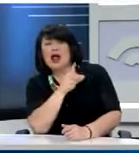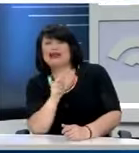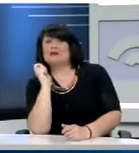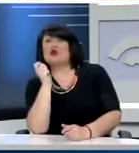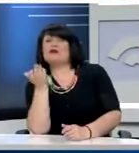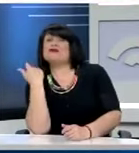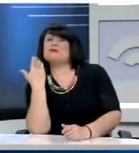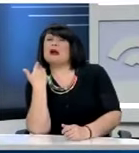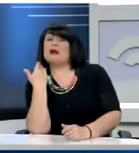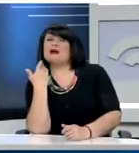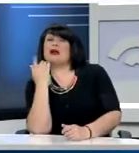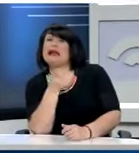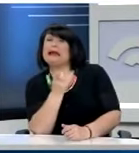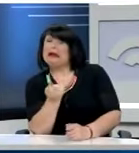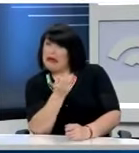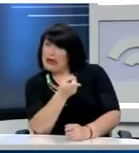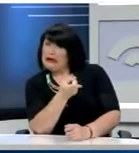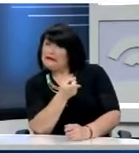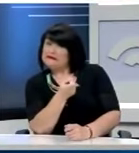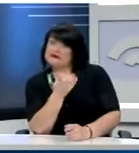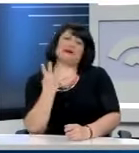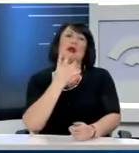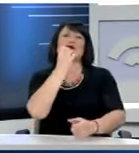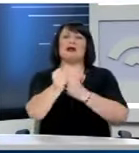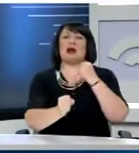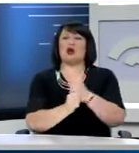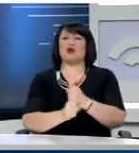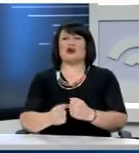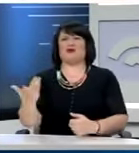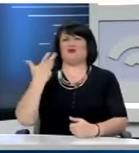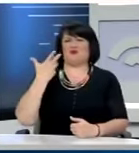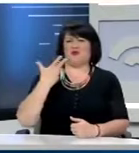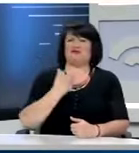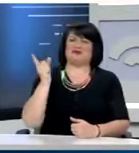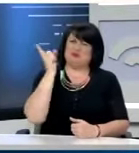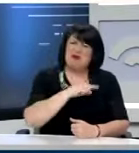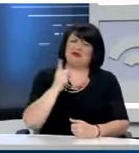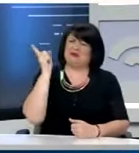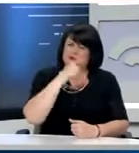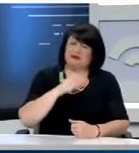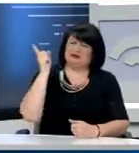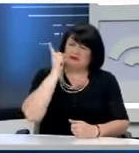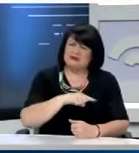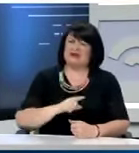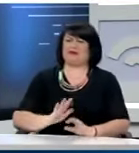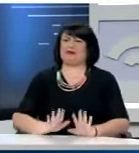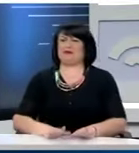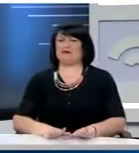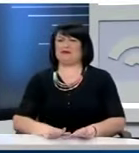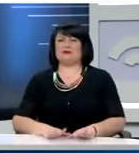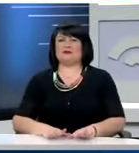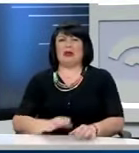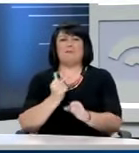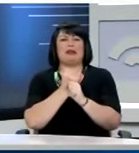ασκήσατε. Επί 4 χρόνια ψεύτες μας ανεβάζατε, ψεύτες μας κατεβάζατε, παραβλέποντας